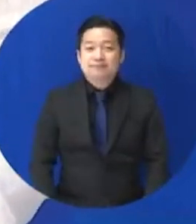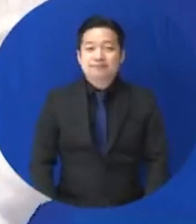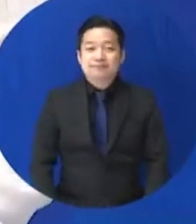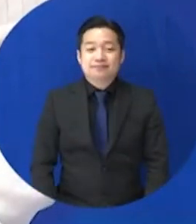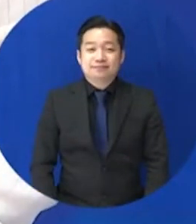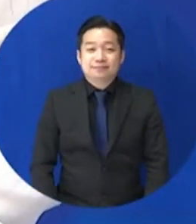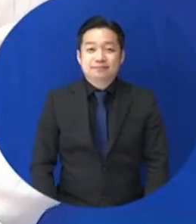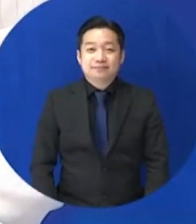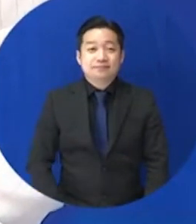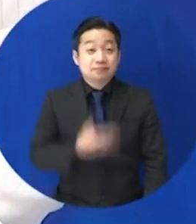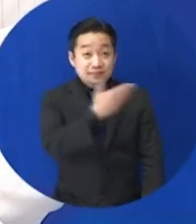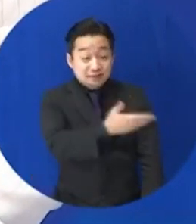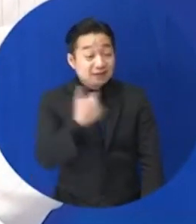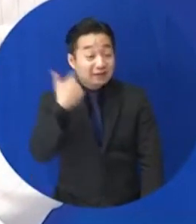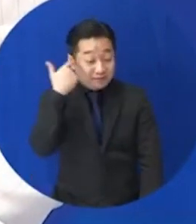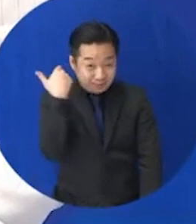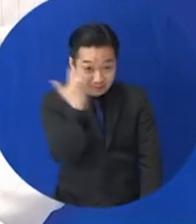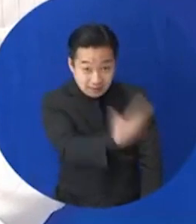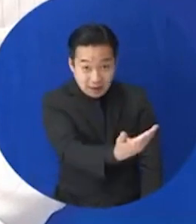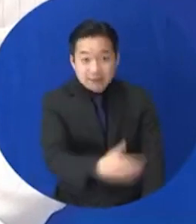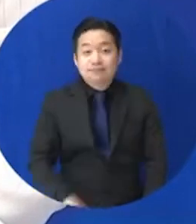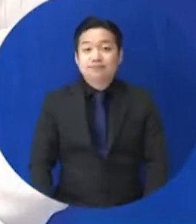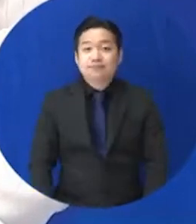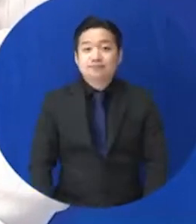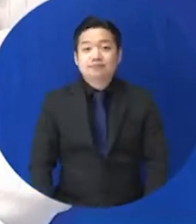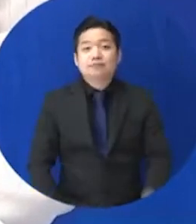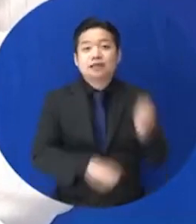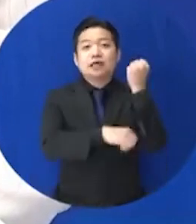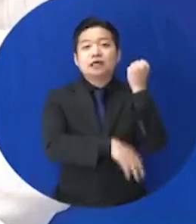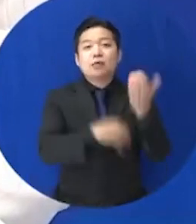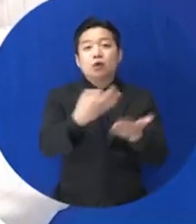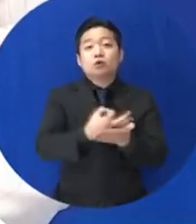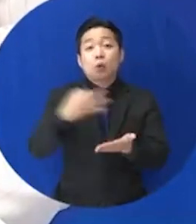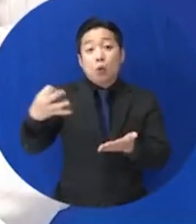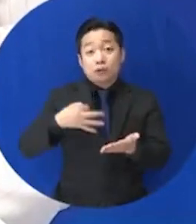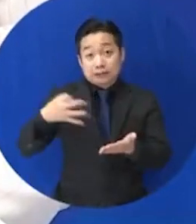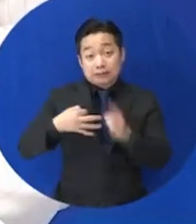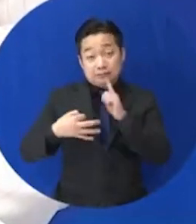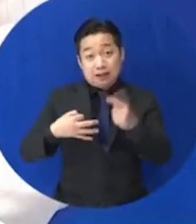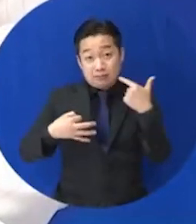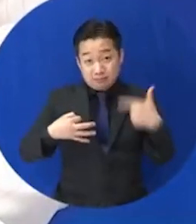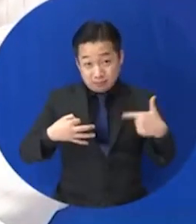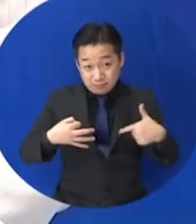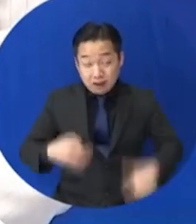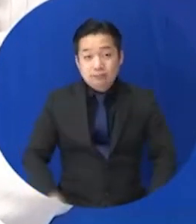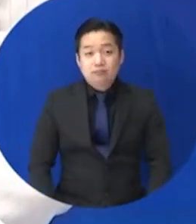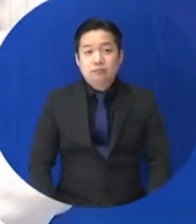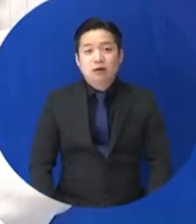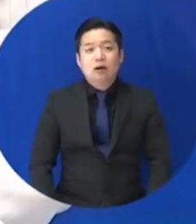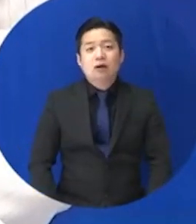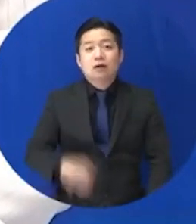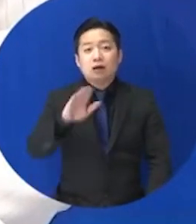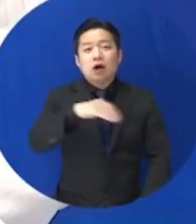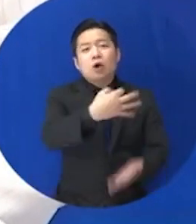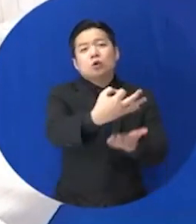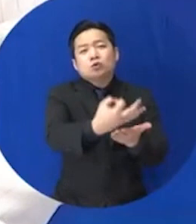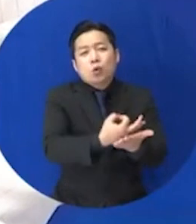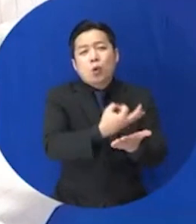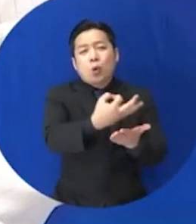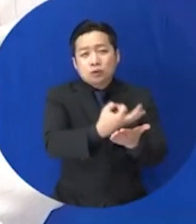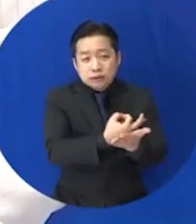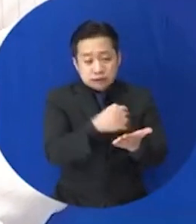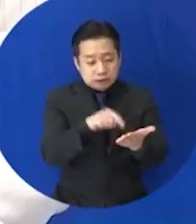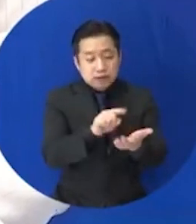저는 이 후보님께서 네. 이 기본소득을 말씀하시는데 네. 소득이라고 한다면 소득 대체성이